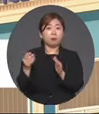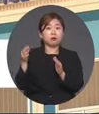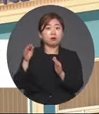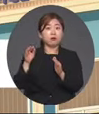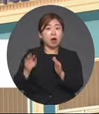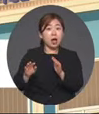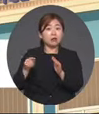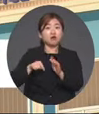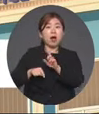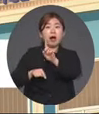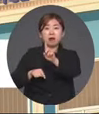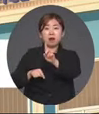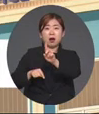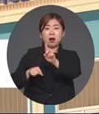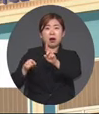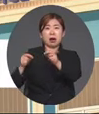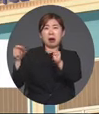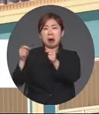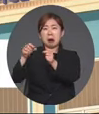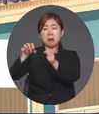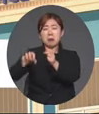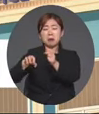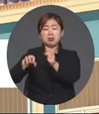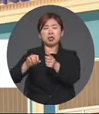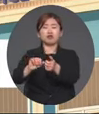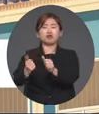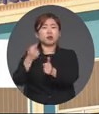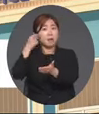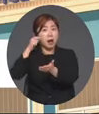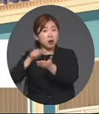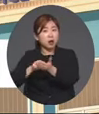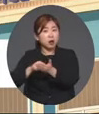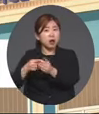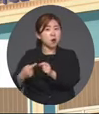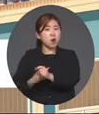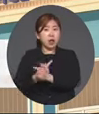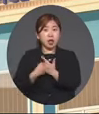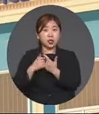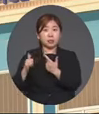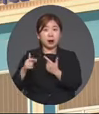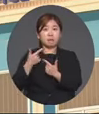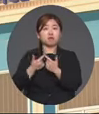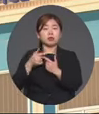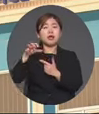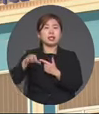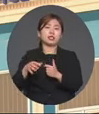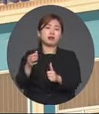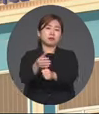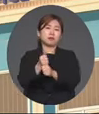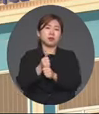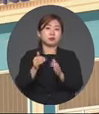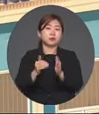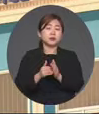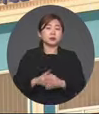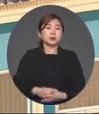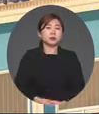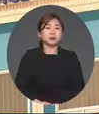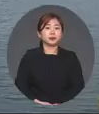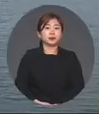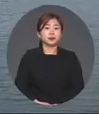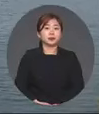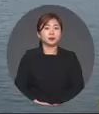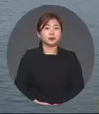인근 선착장에서 숨진 채 발견됐고 나머지 6명은 부산에서 붙잡혔습니다. 이재경 기자의 보도입니다.